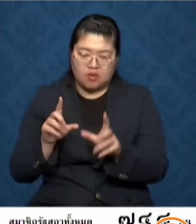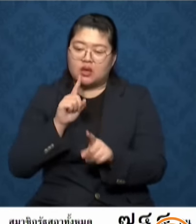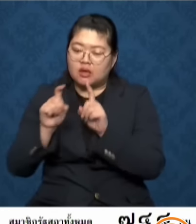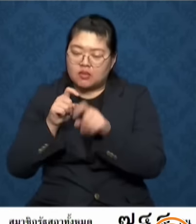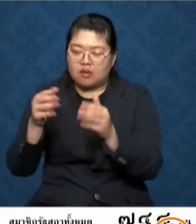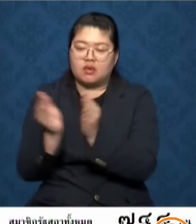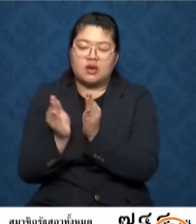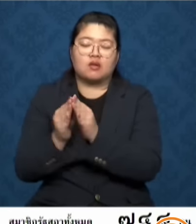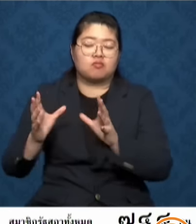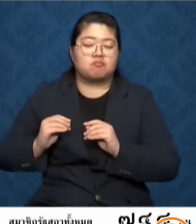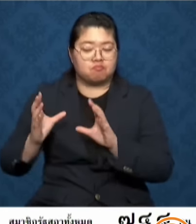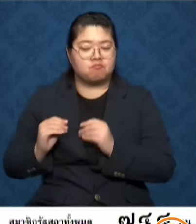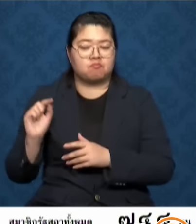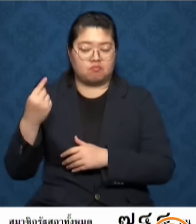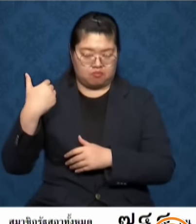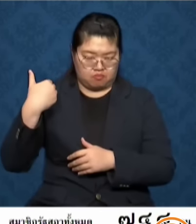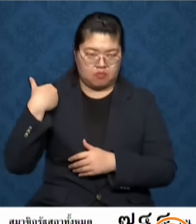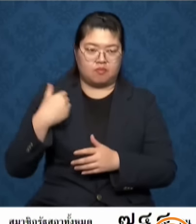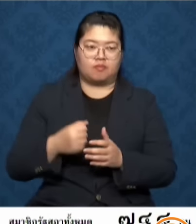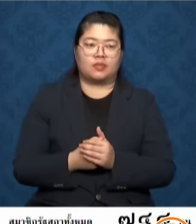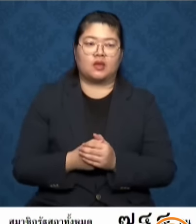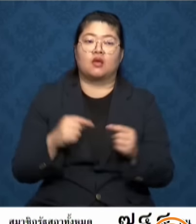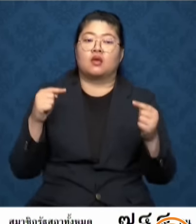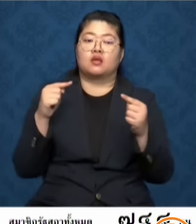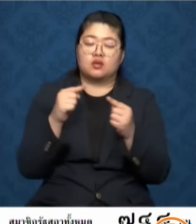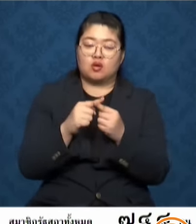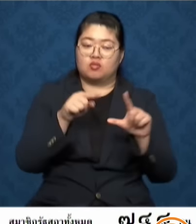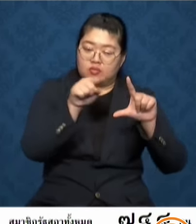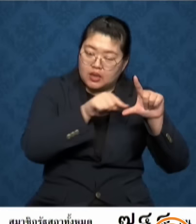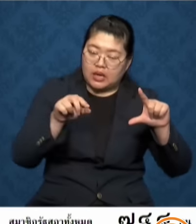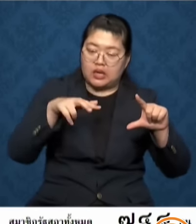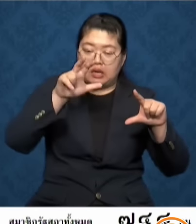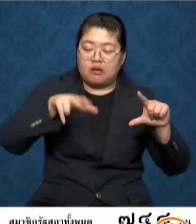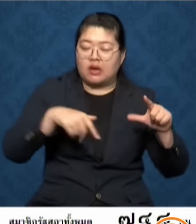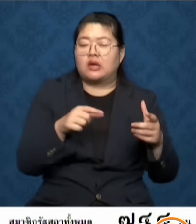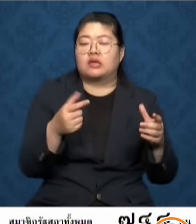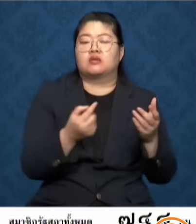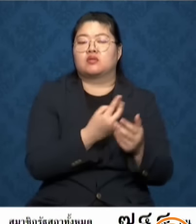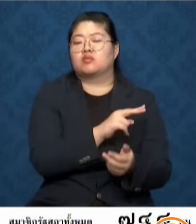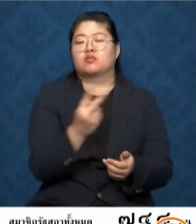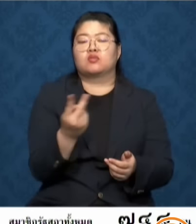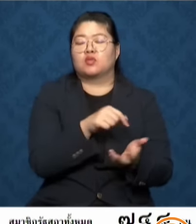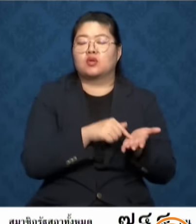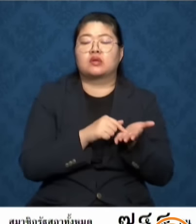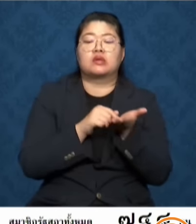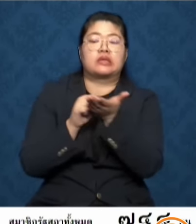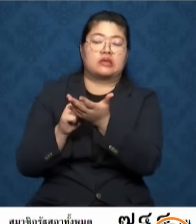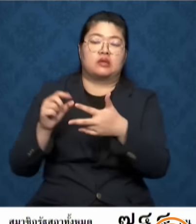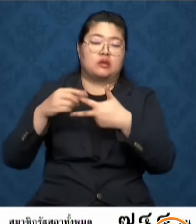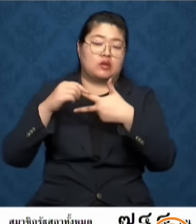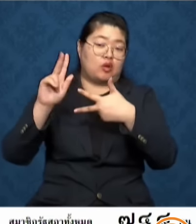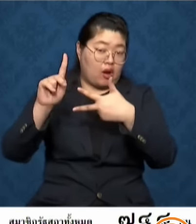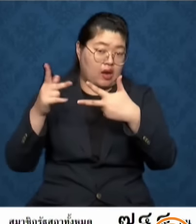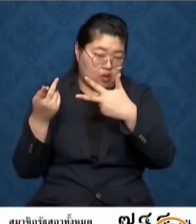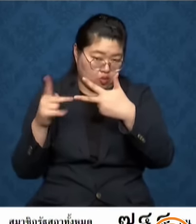จะ command theค เทติฐ Hol